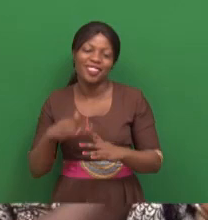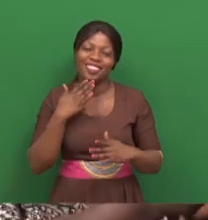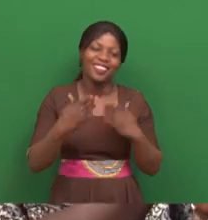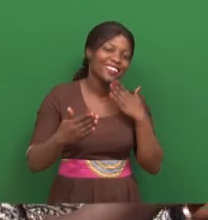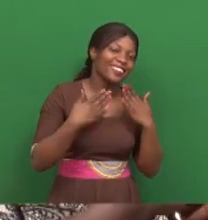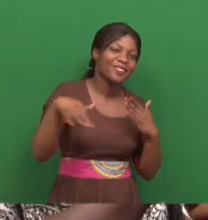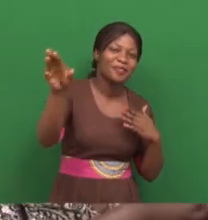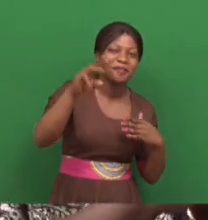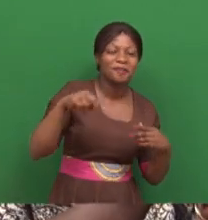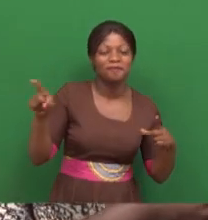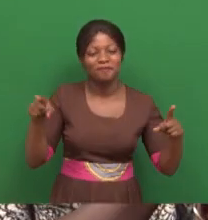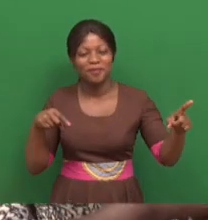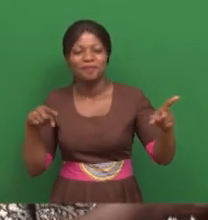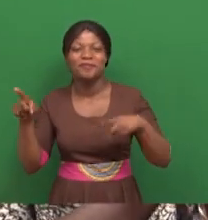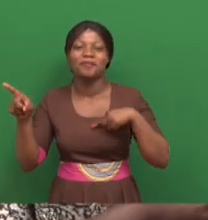handiti